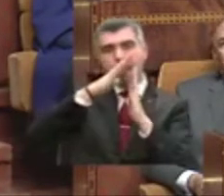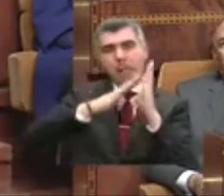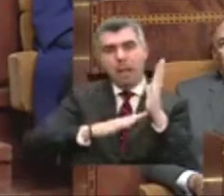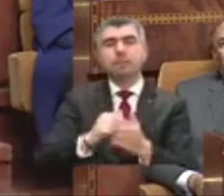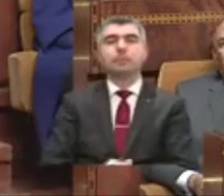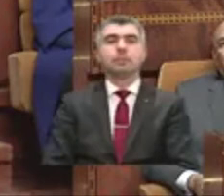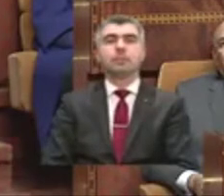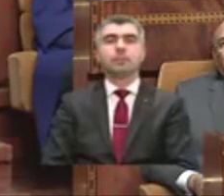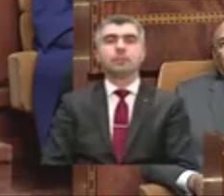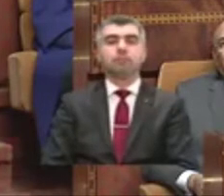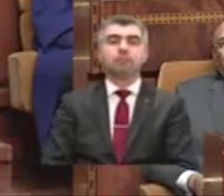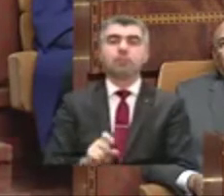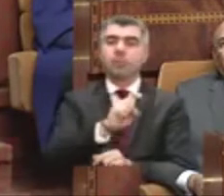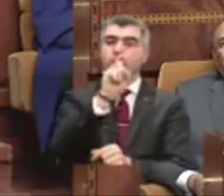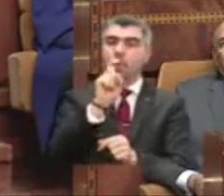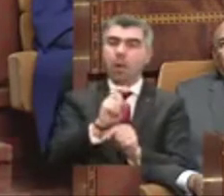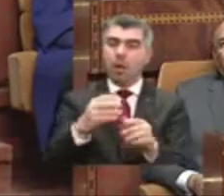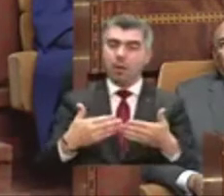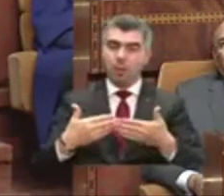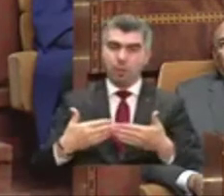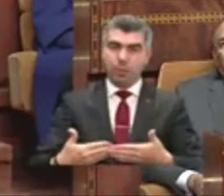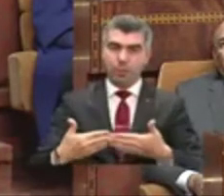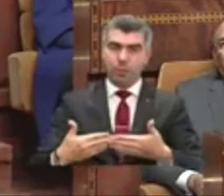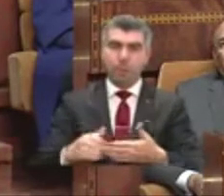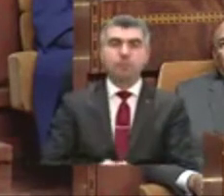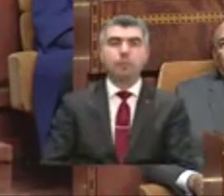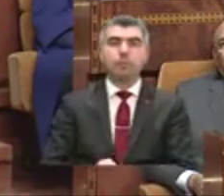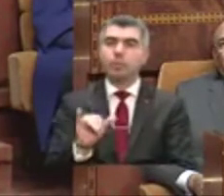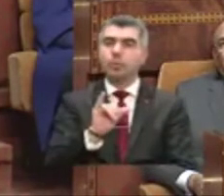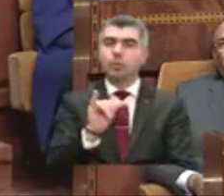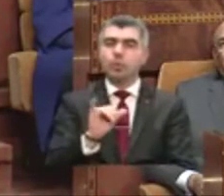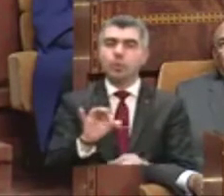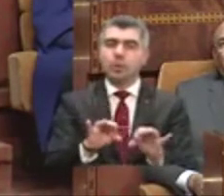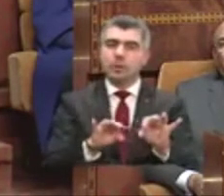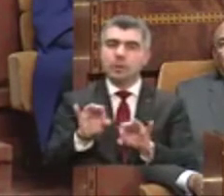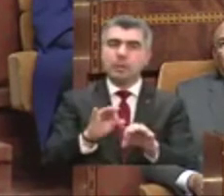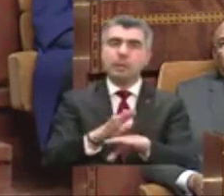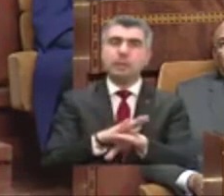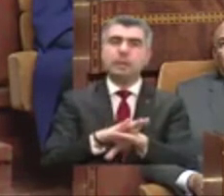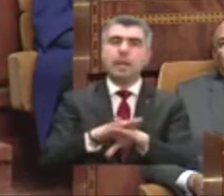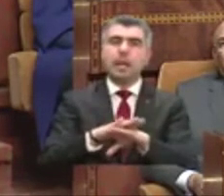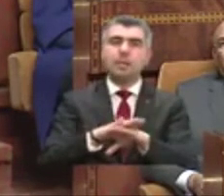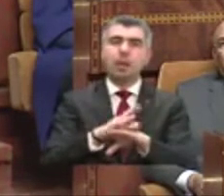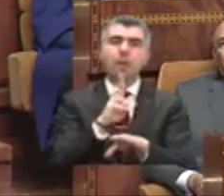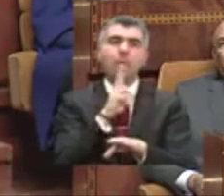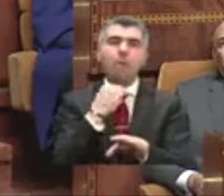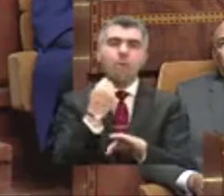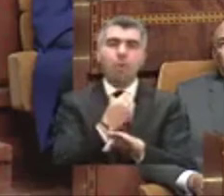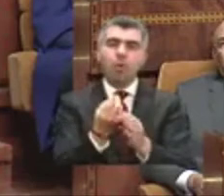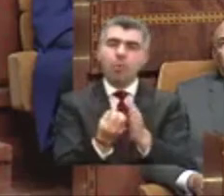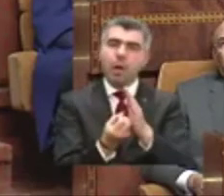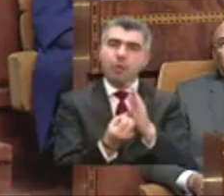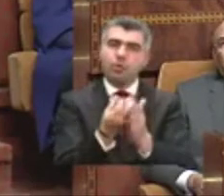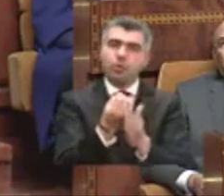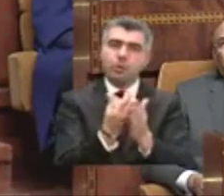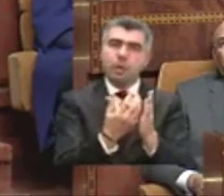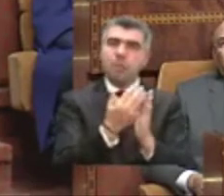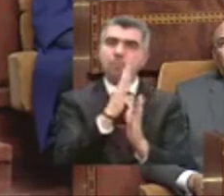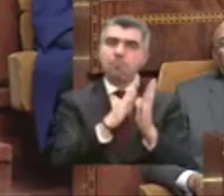سيد الوزير، نسائلكم عن السياسة الحكومية المتعلقة بخلق وتشييد مسالك طرقية